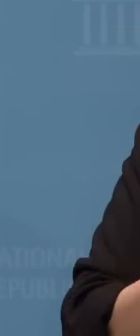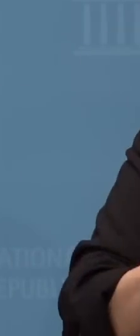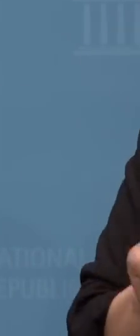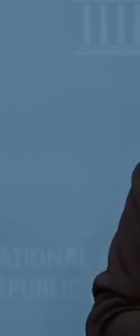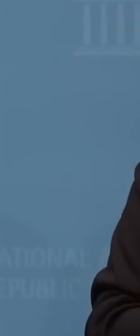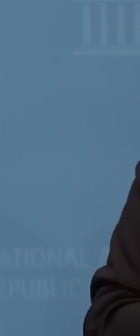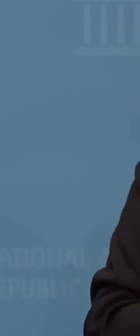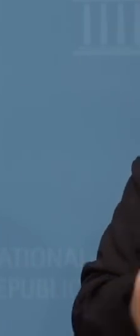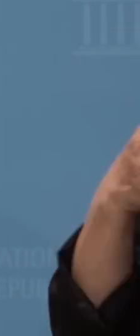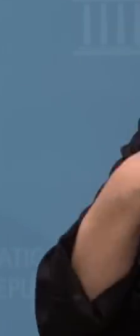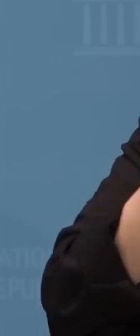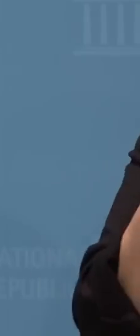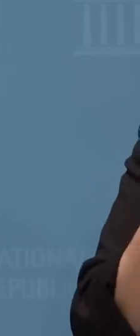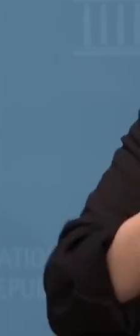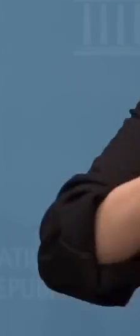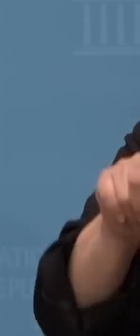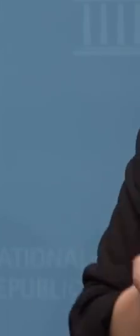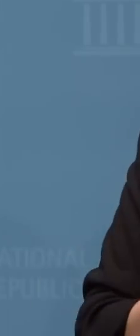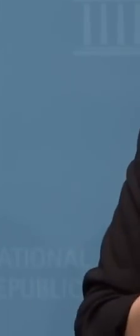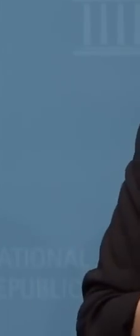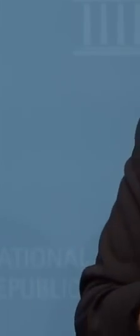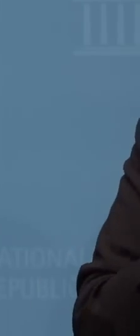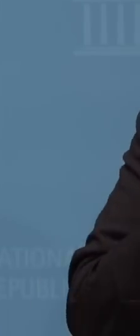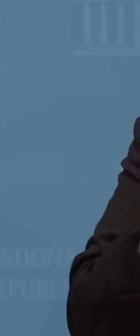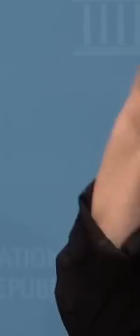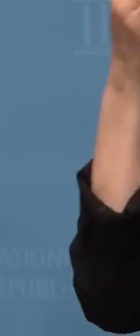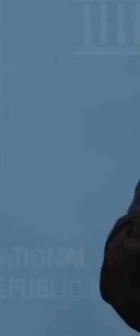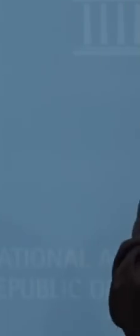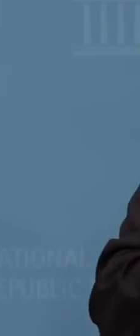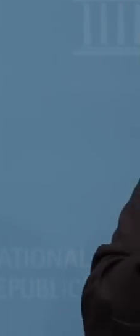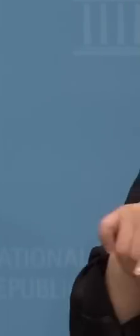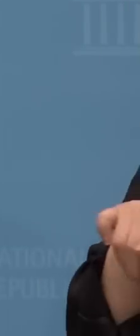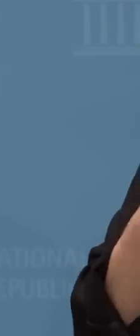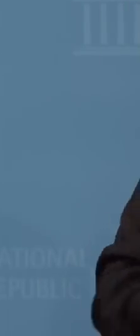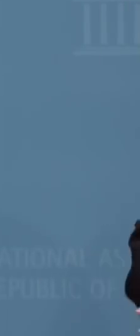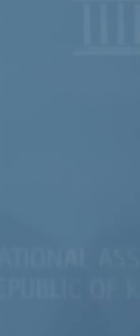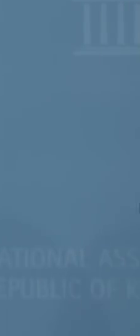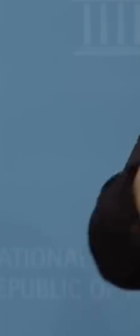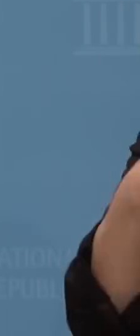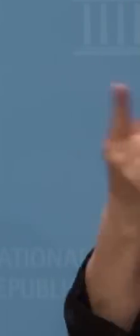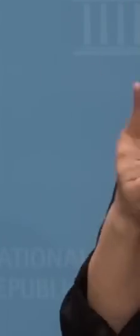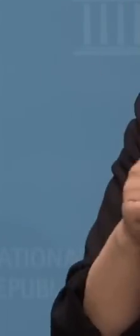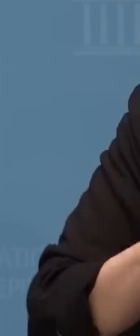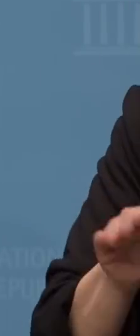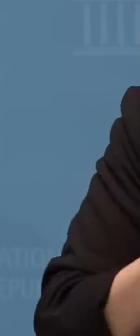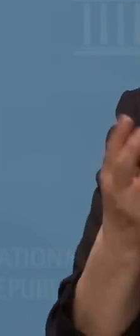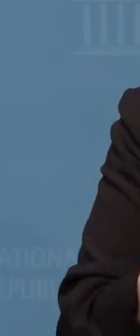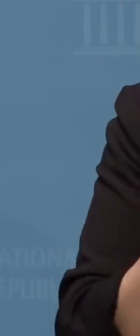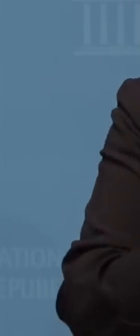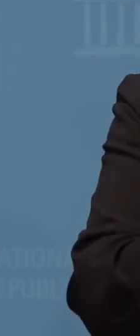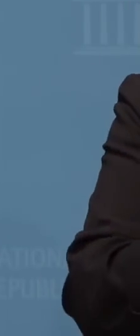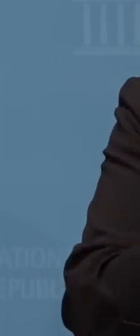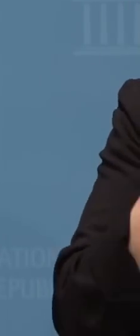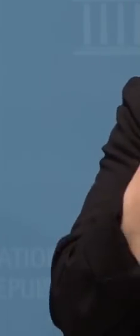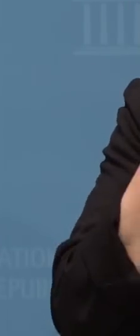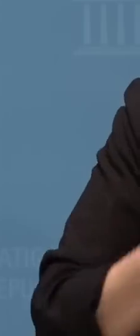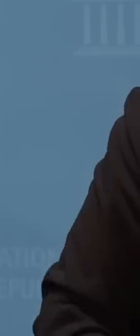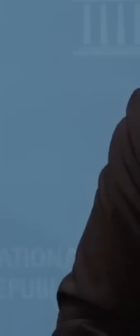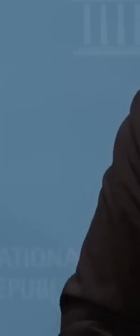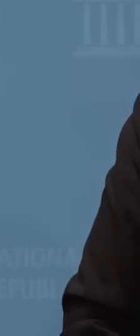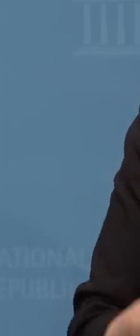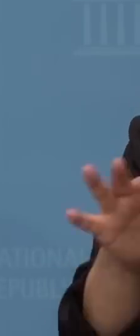뿐 어떤 대안과 전략도 제시하지 못했습니다. 경제 통상 전략의 처참한 실패는